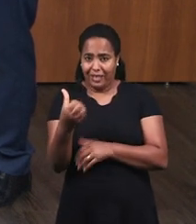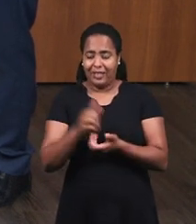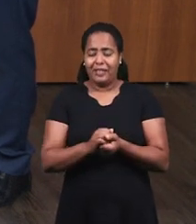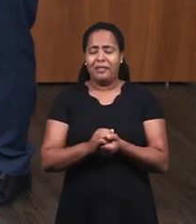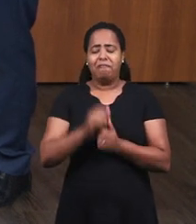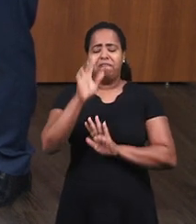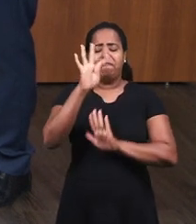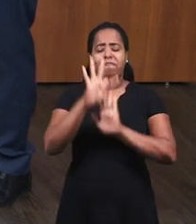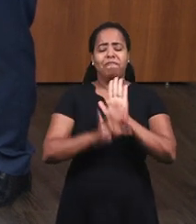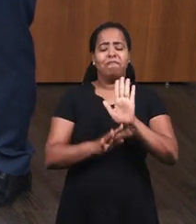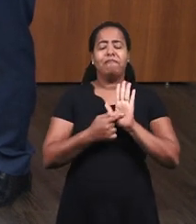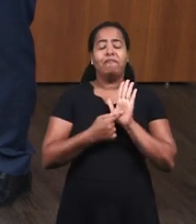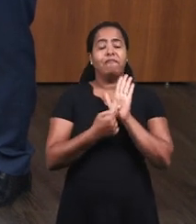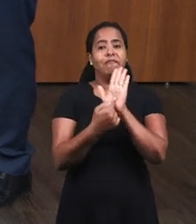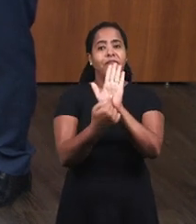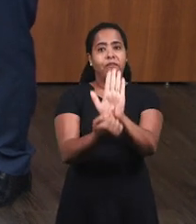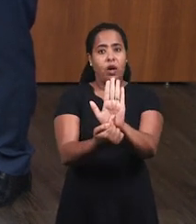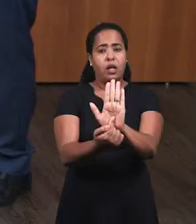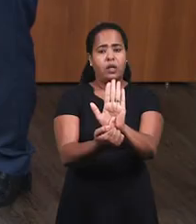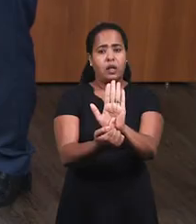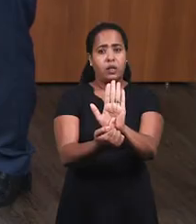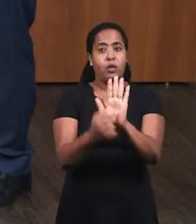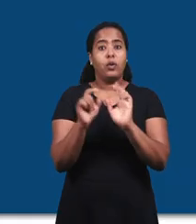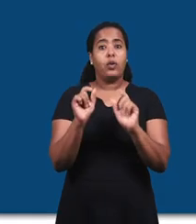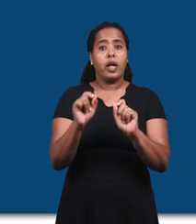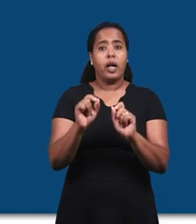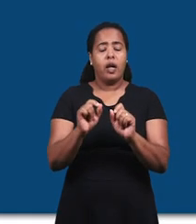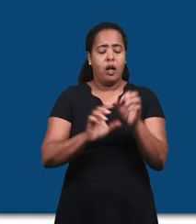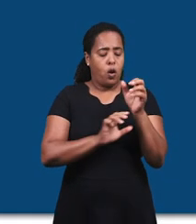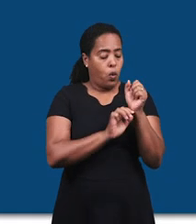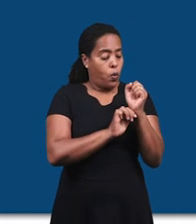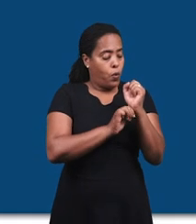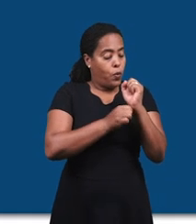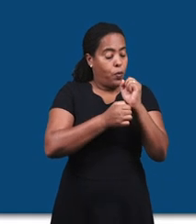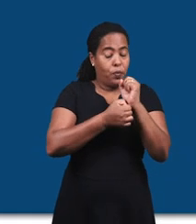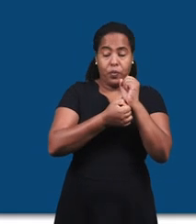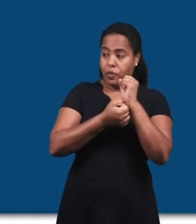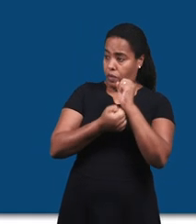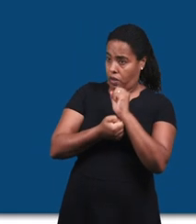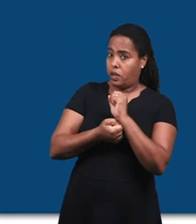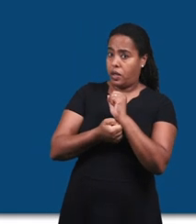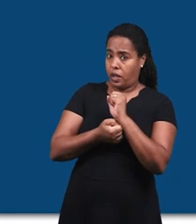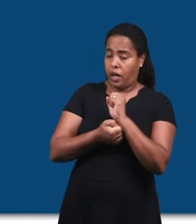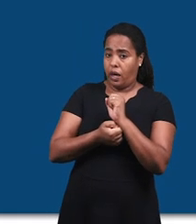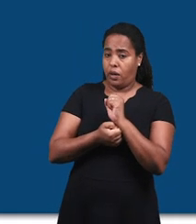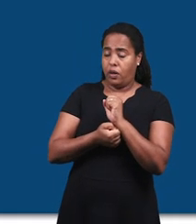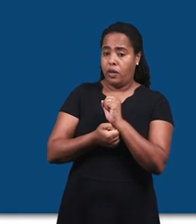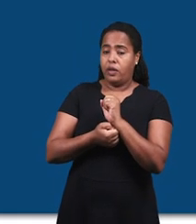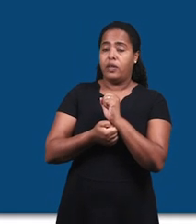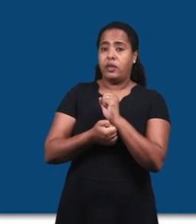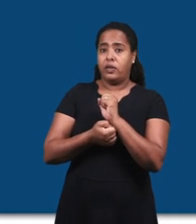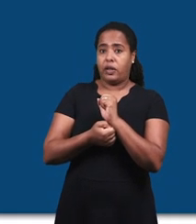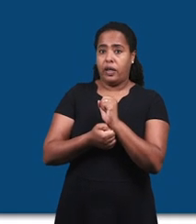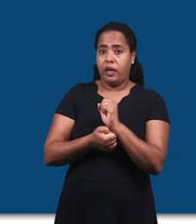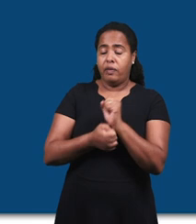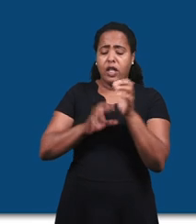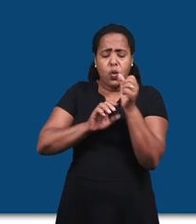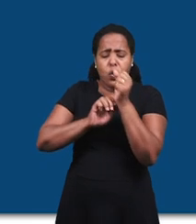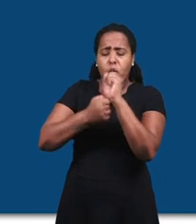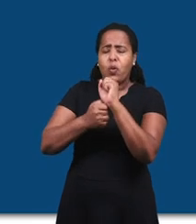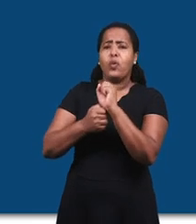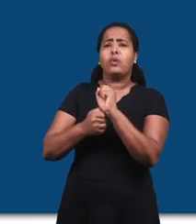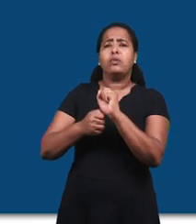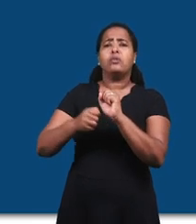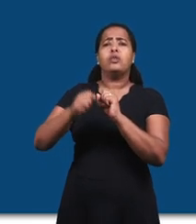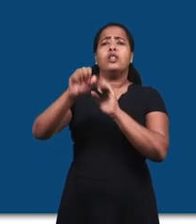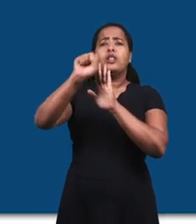texte qui parle exactement de cela. Le mystère qui était occulté depuis